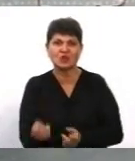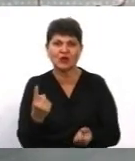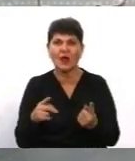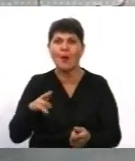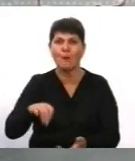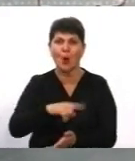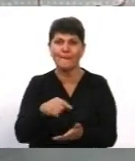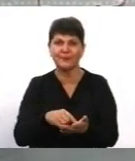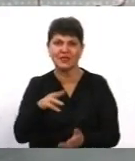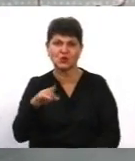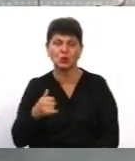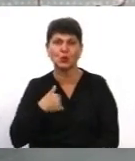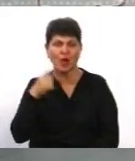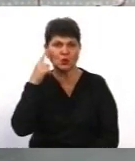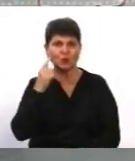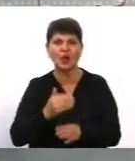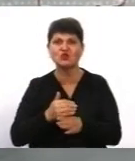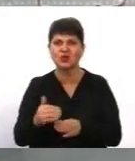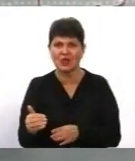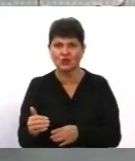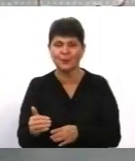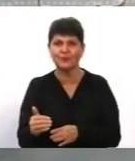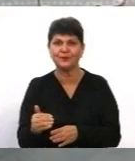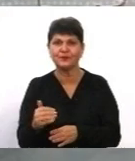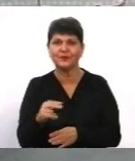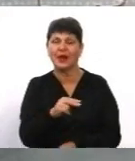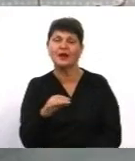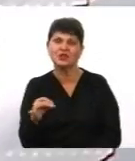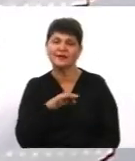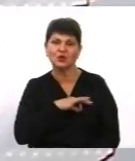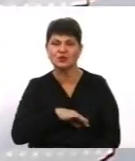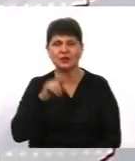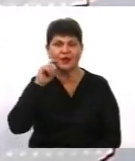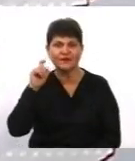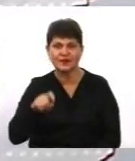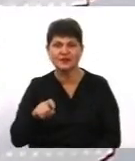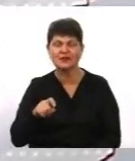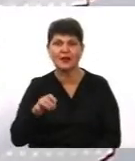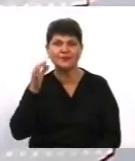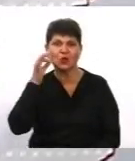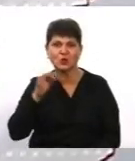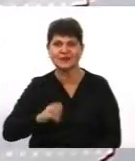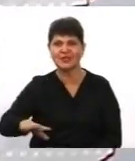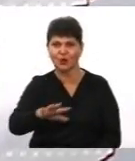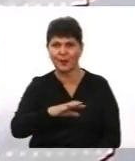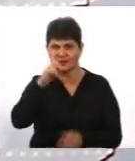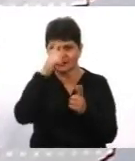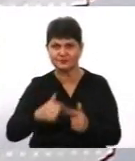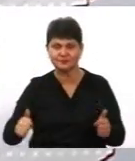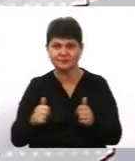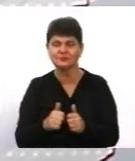думаю, що з часом ми Чи використовує Вінниця досвід європейських країн для облаштування